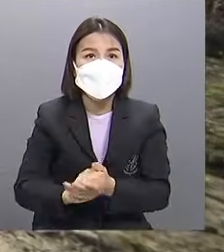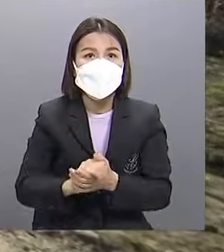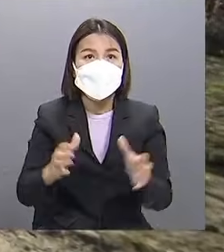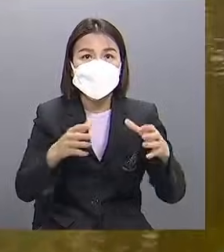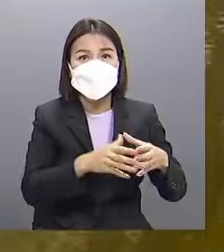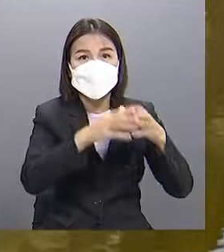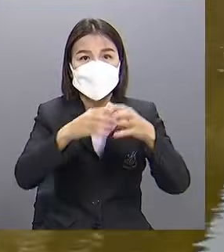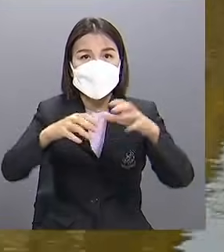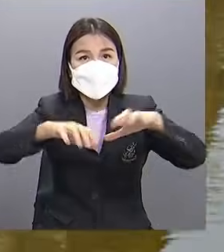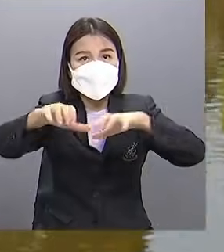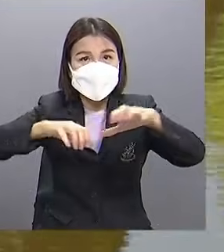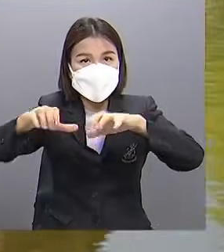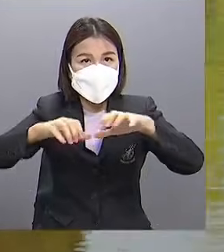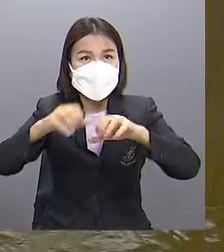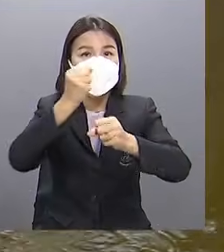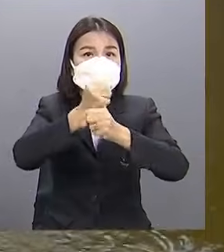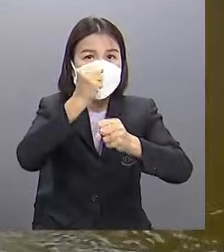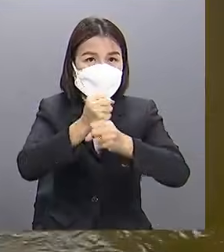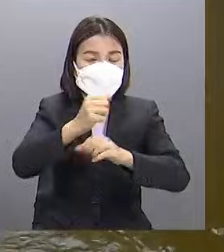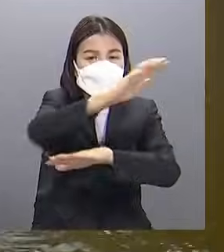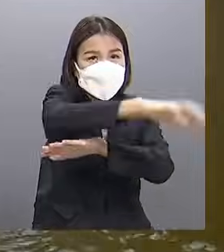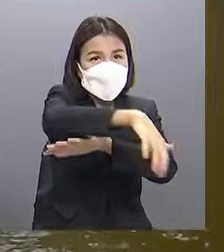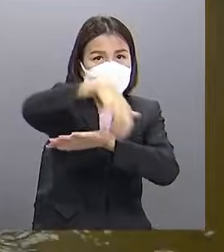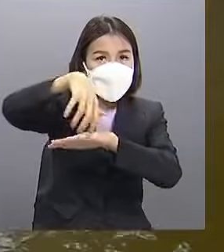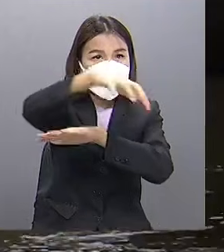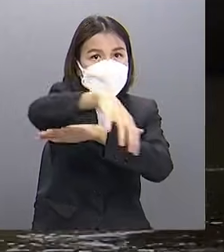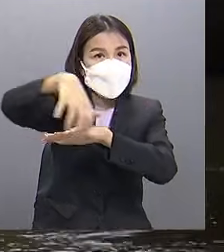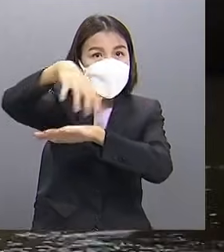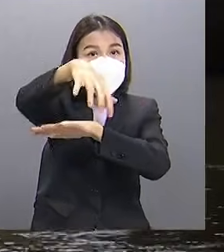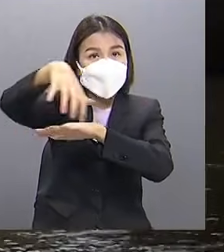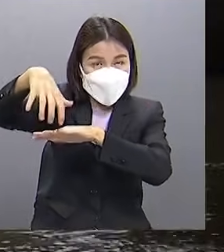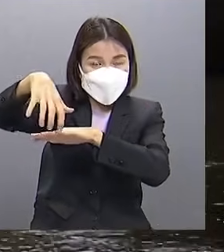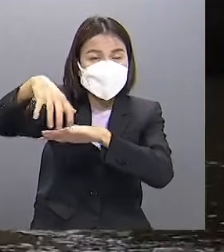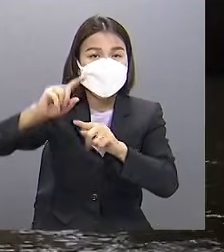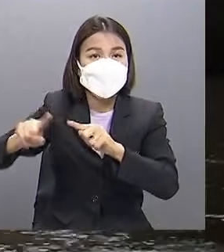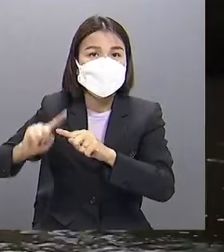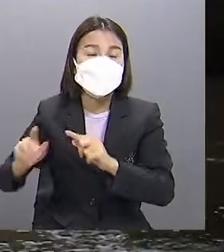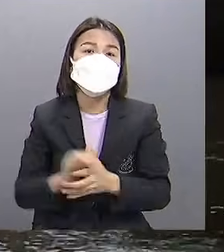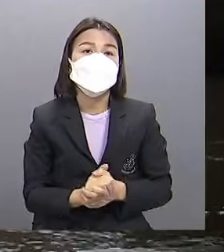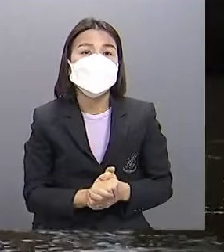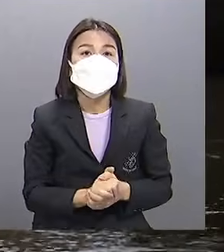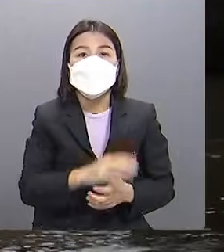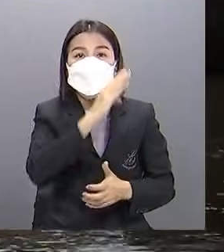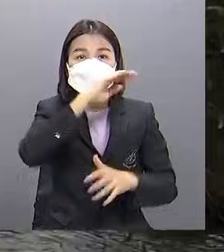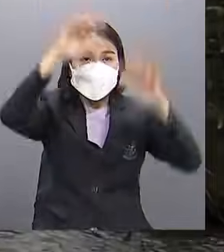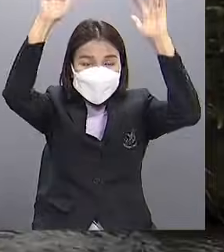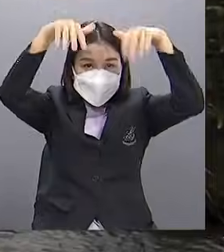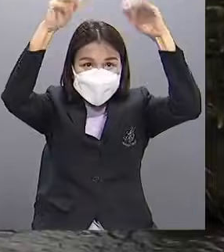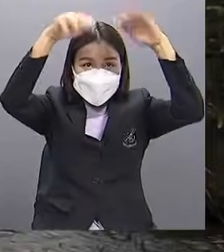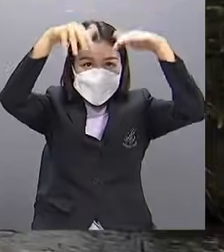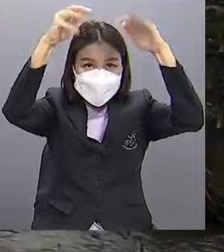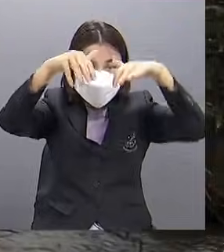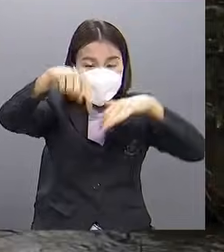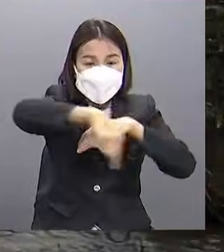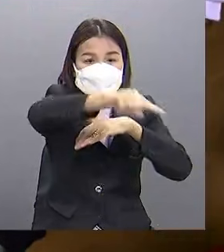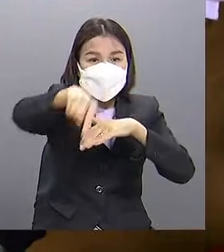ำเนินการขุดลอกร่องระบายน้ำในถนนสายหลักเวลาฝนตกมาหนักๆเนี่ยครับก็ชุมชนแนวลำห้วยแม่สอดนะ